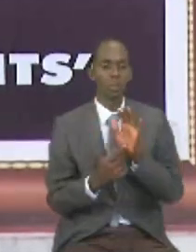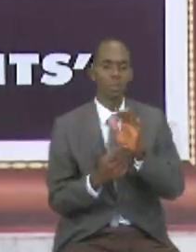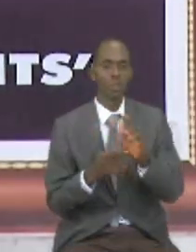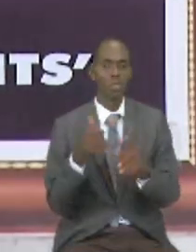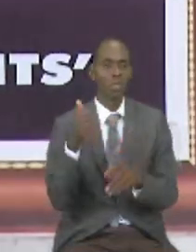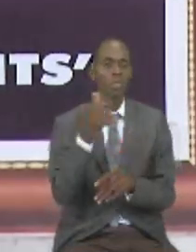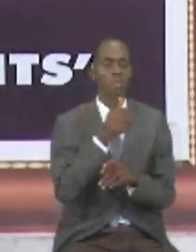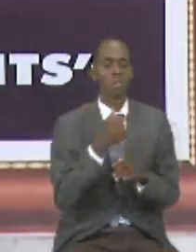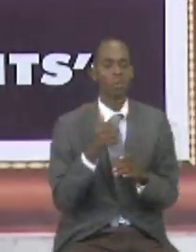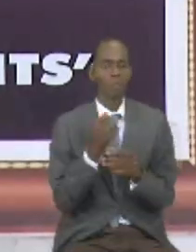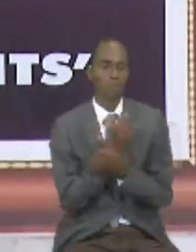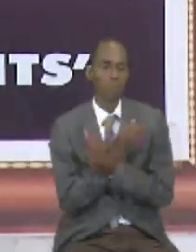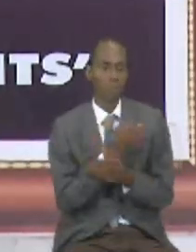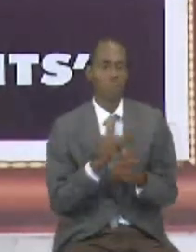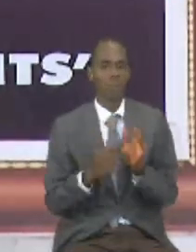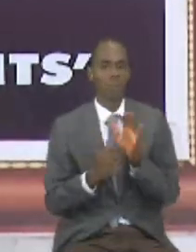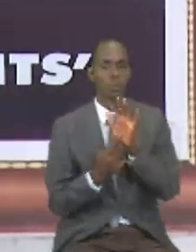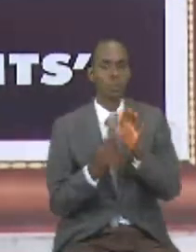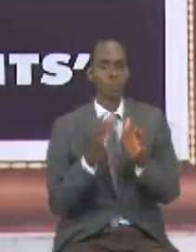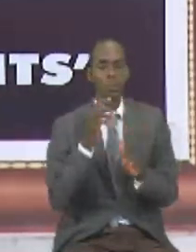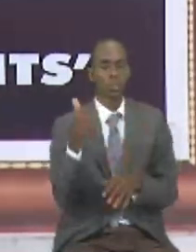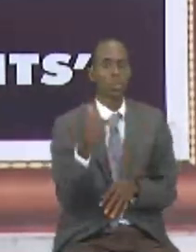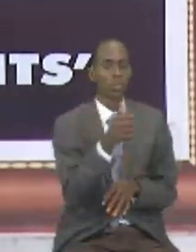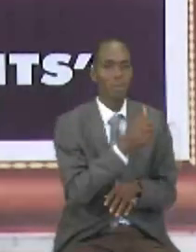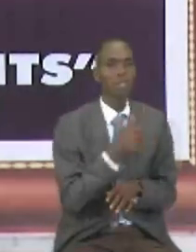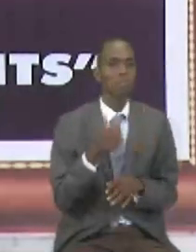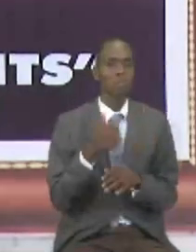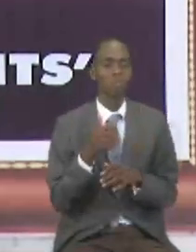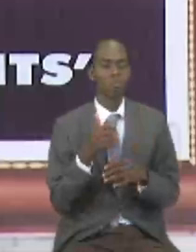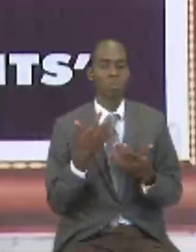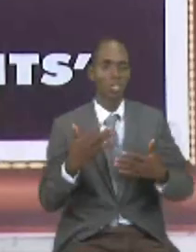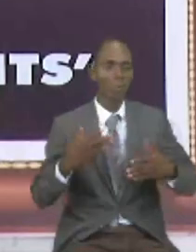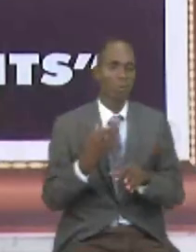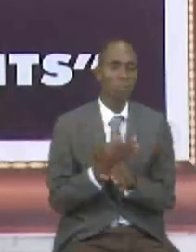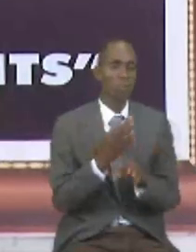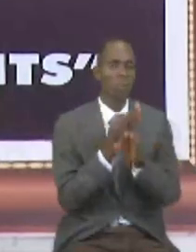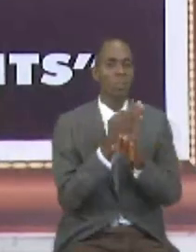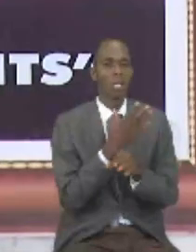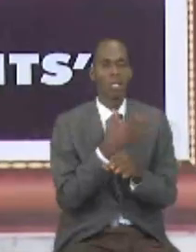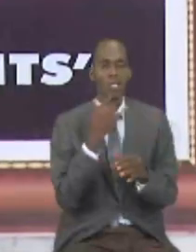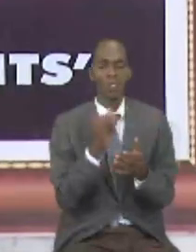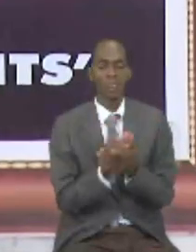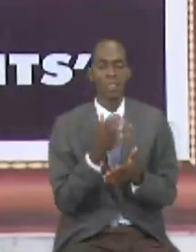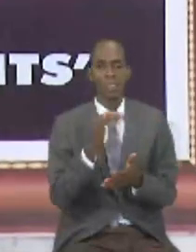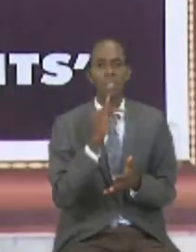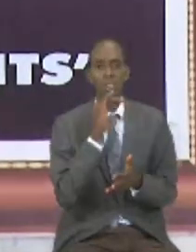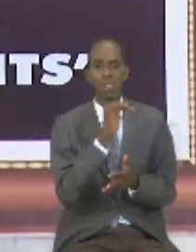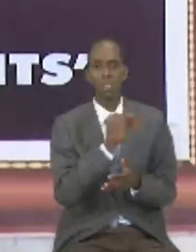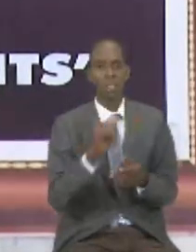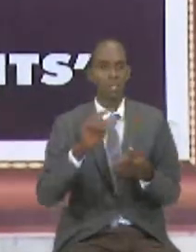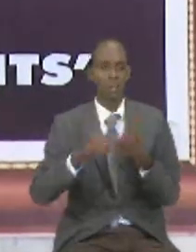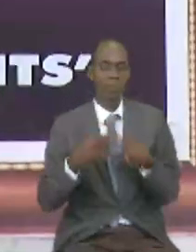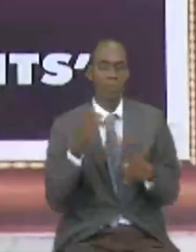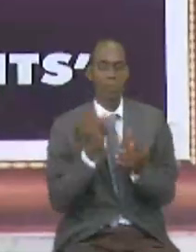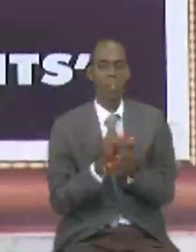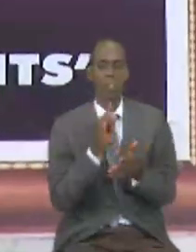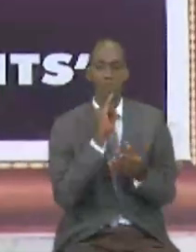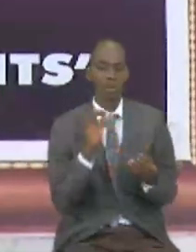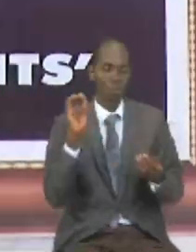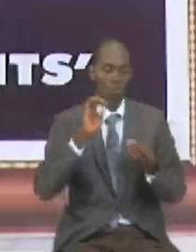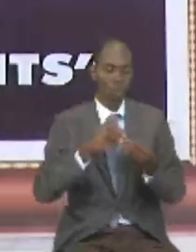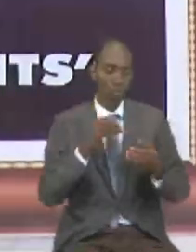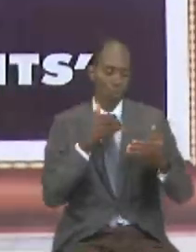bon, tu dois être loyal, tu dois être fidèle. Mais il est tel ami